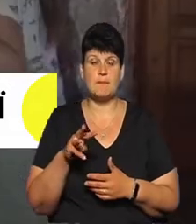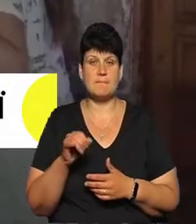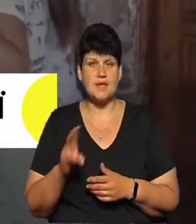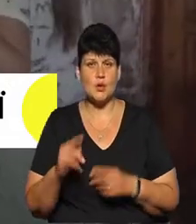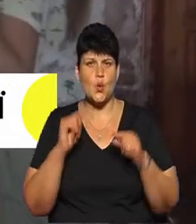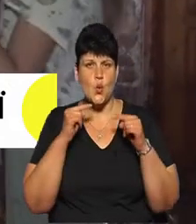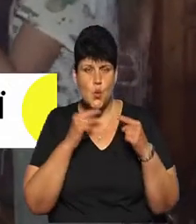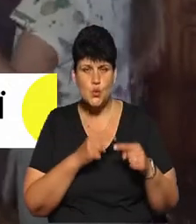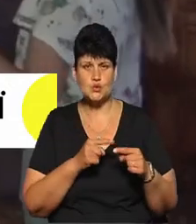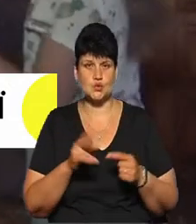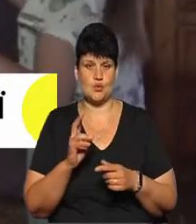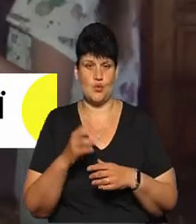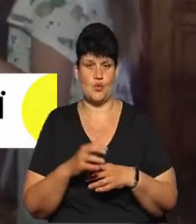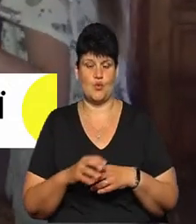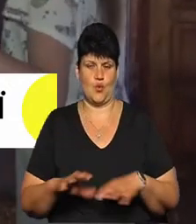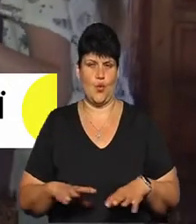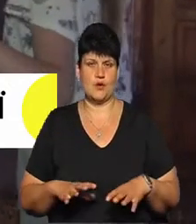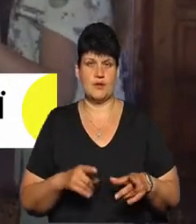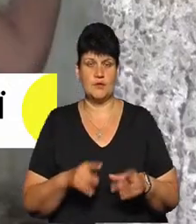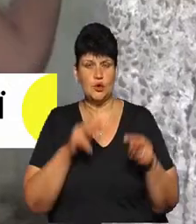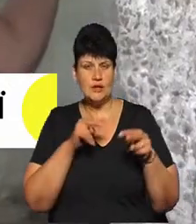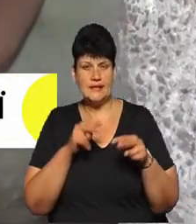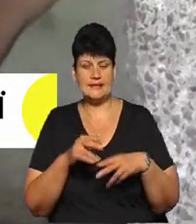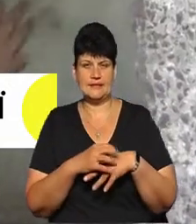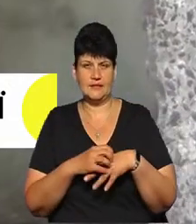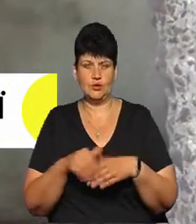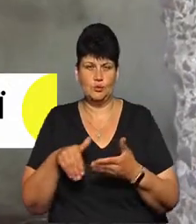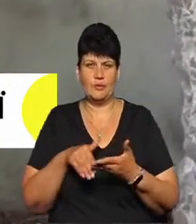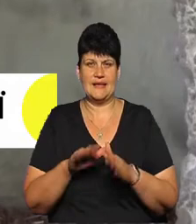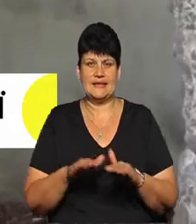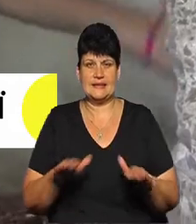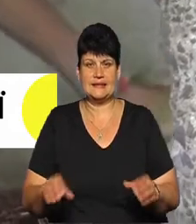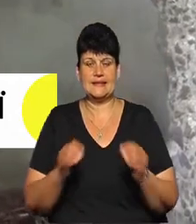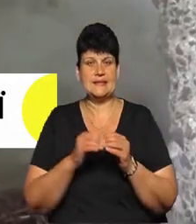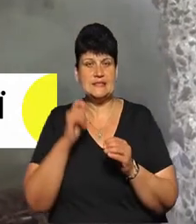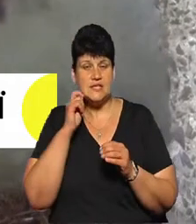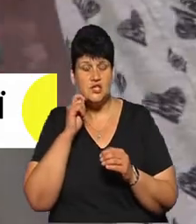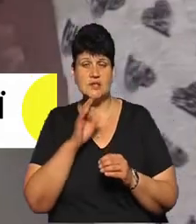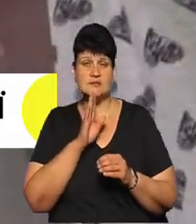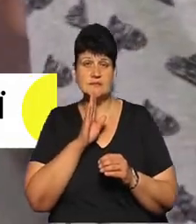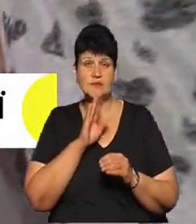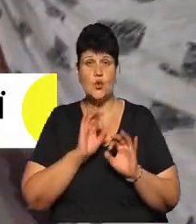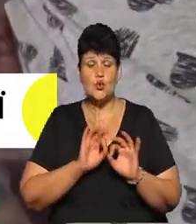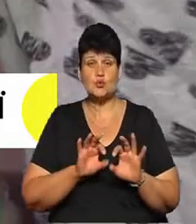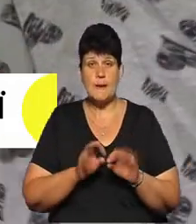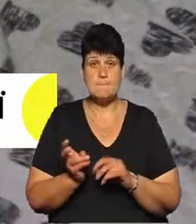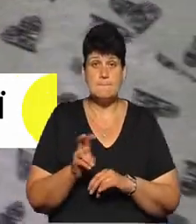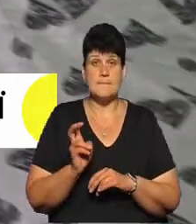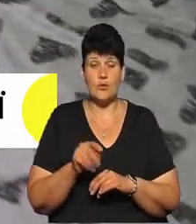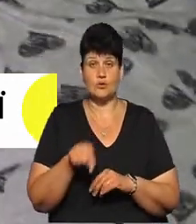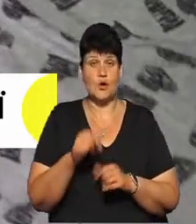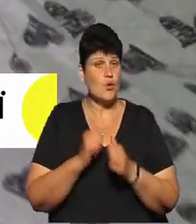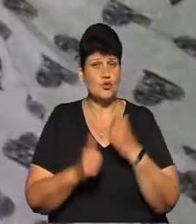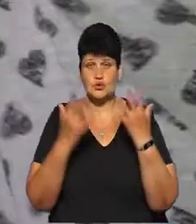коням. Доглядати тварин допомагають діти. 10-річна Христина Шевчишин розповідає, приходить сюди майже щодня.